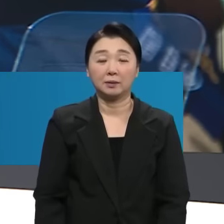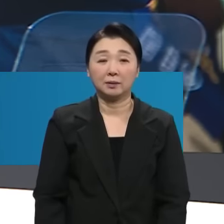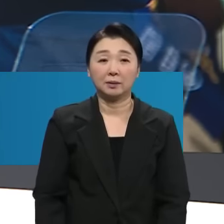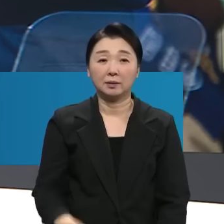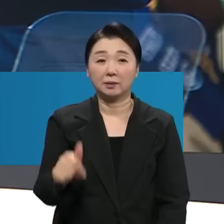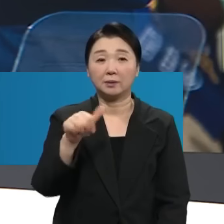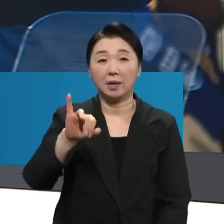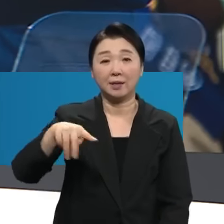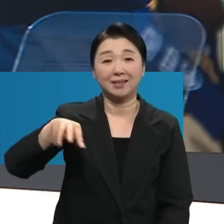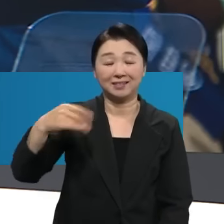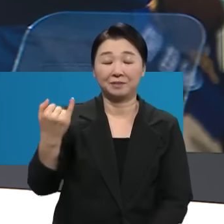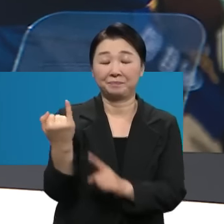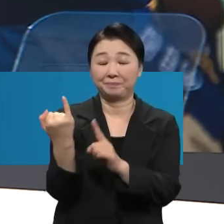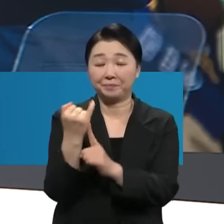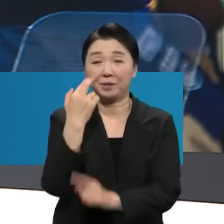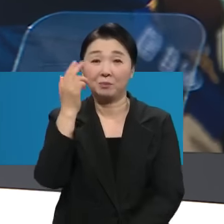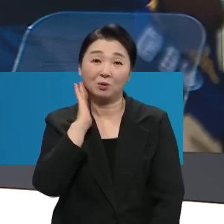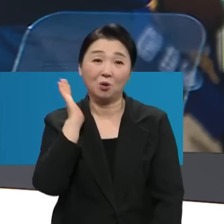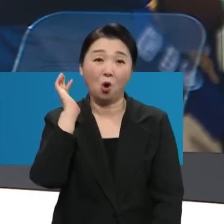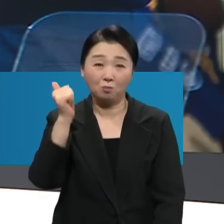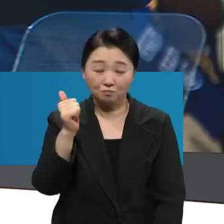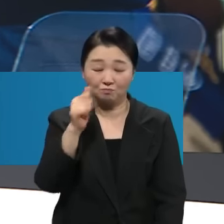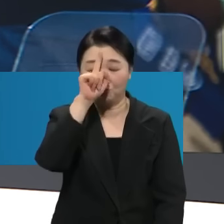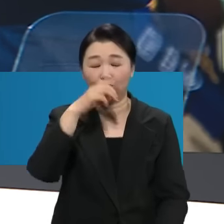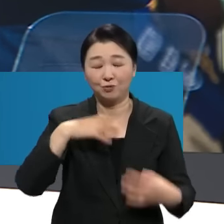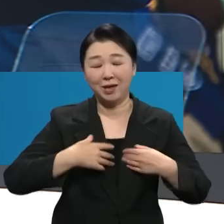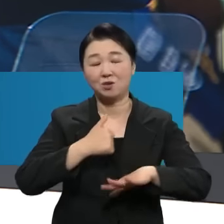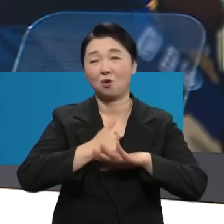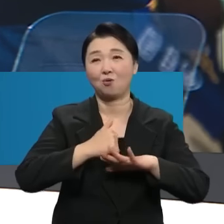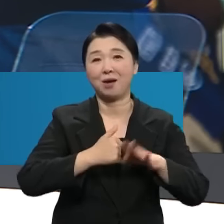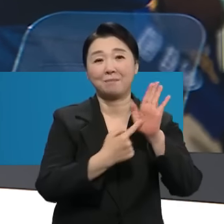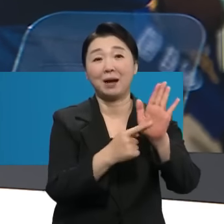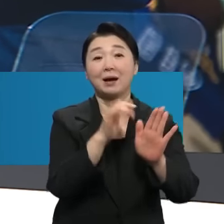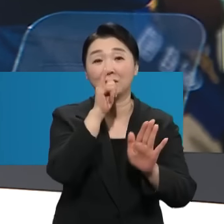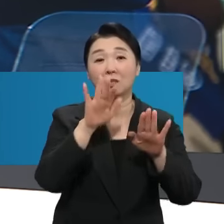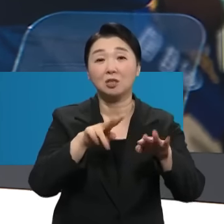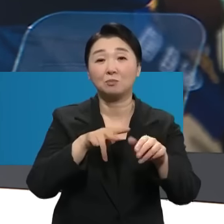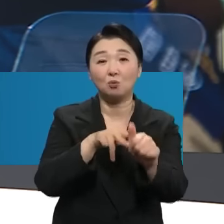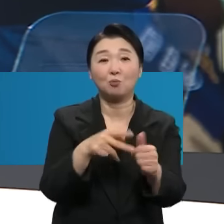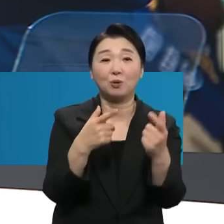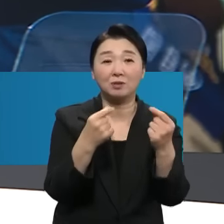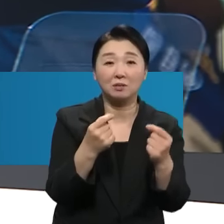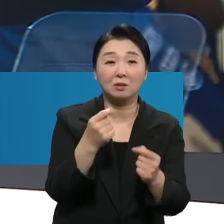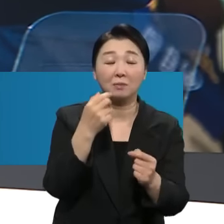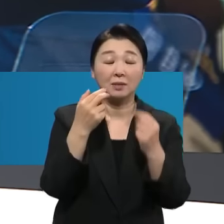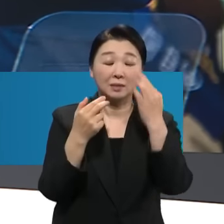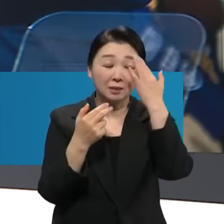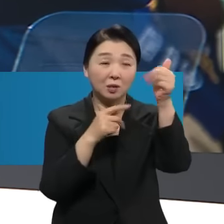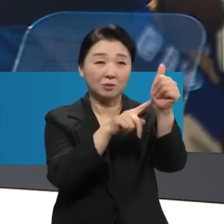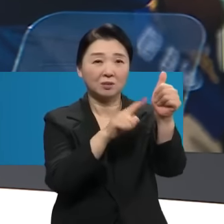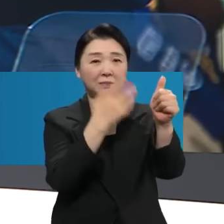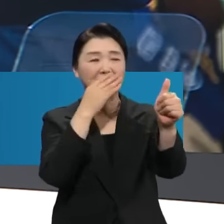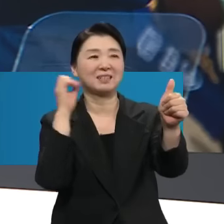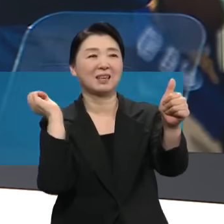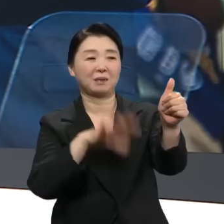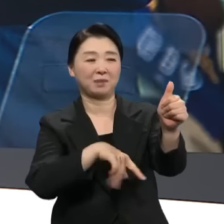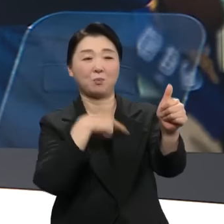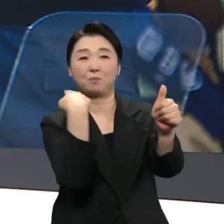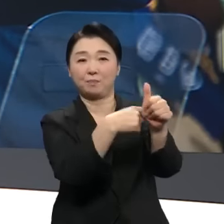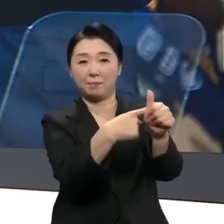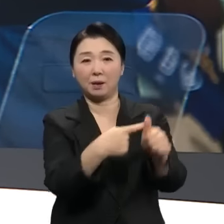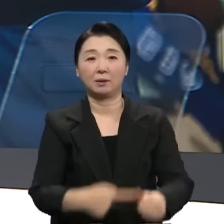한 목소리로 바이든 정부의 성과를 강조했는데 마치 지금도 후보인 것처럼 트럼프 전 대통령을 향해 쓰레기라며 날선